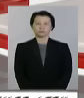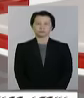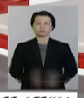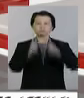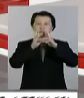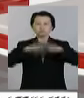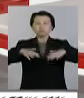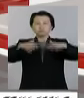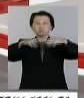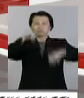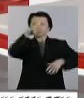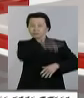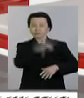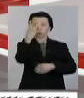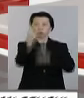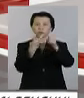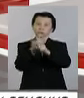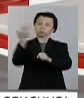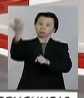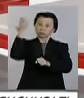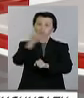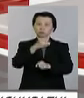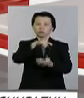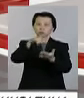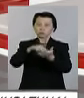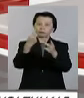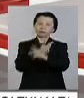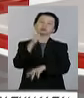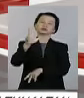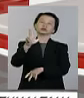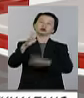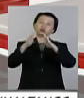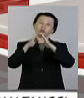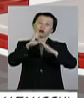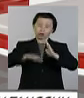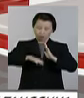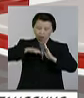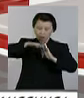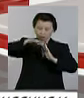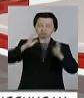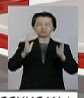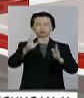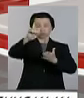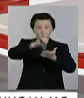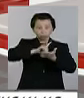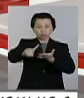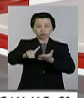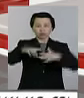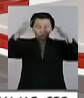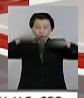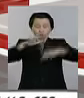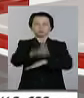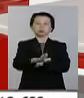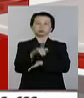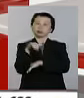Banjir yang paling buruk sejak 2 tahun lepas dan ini kali ketiga rumah mereka dinaiki air dalam tempoh seminggu. Hujan lebat petang